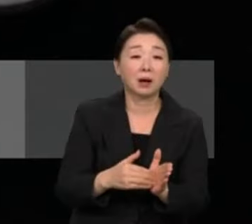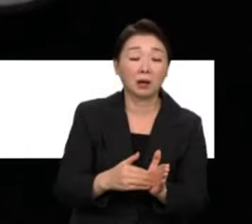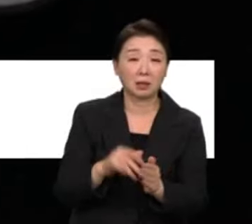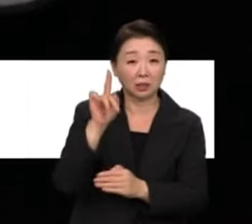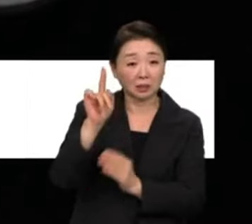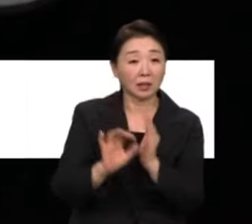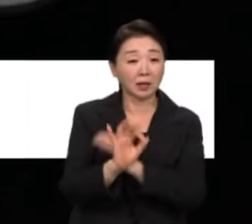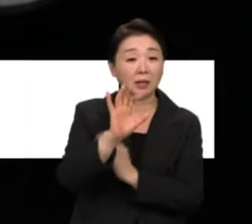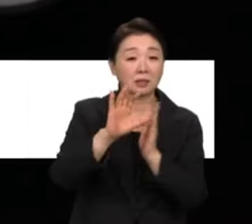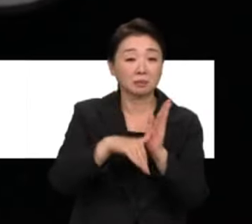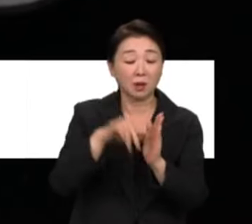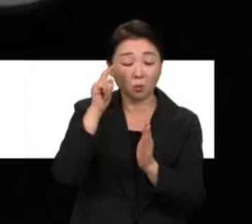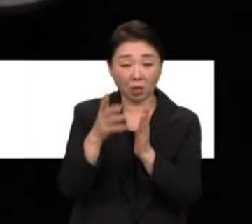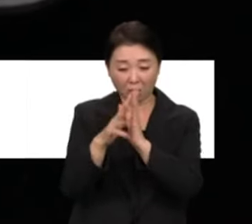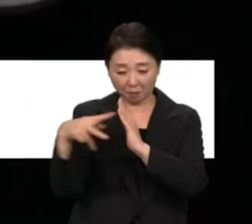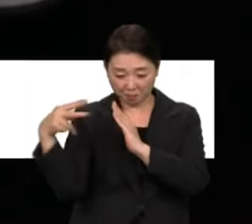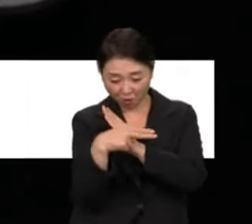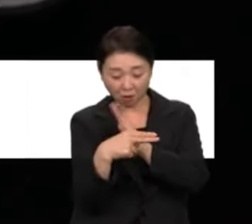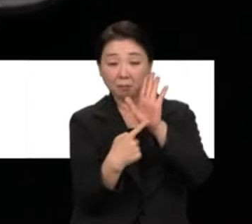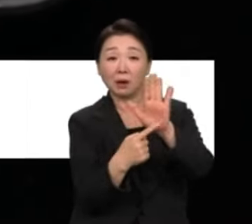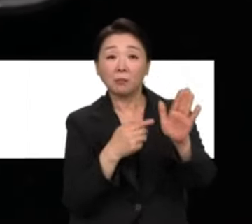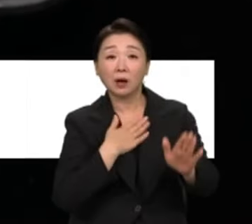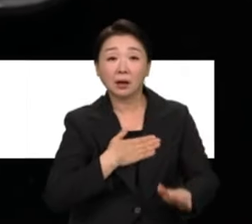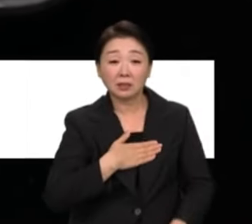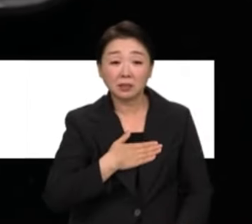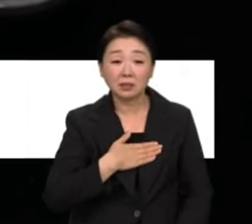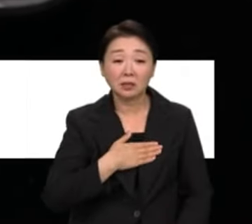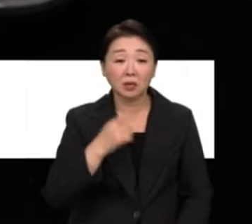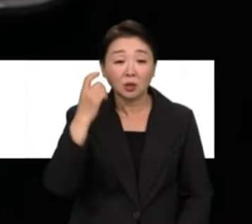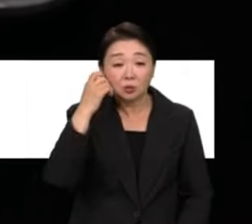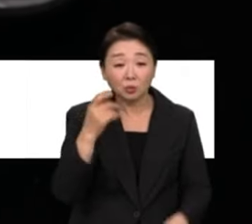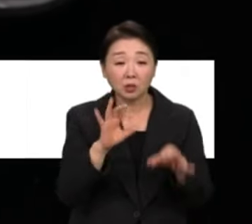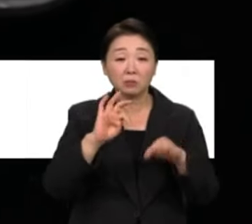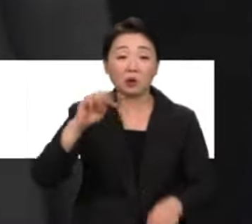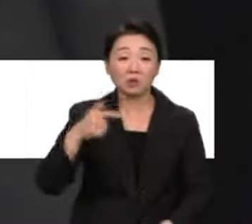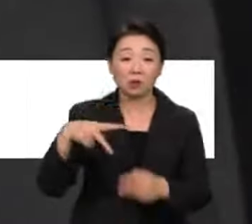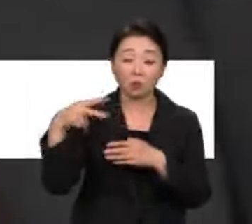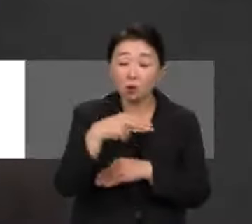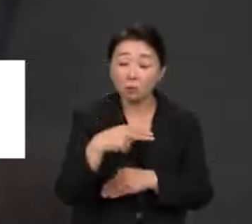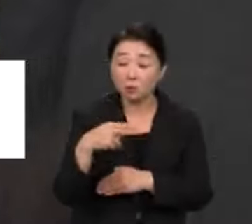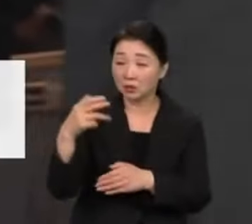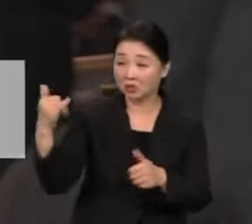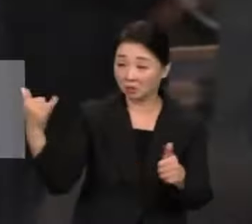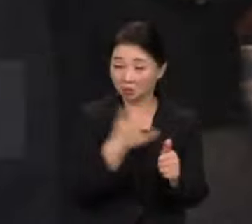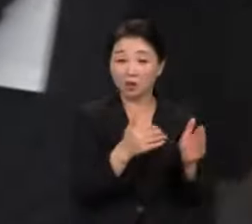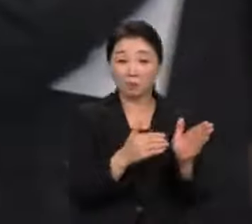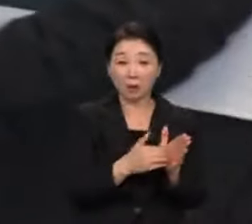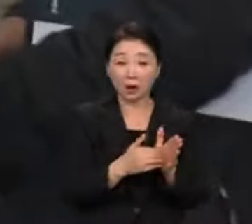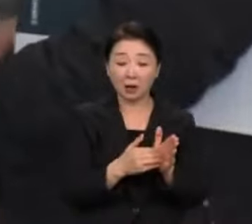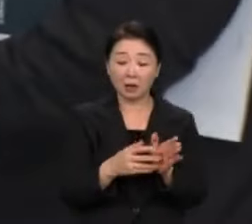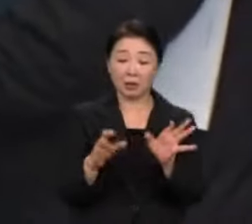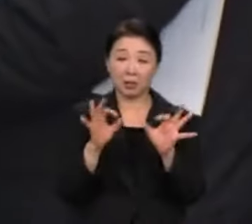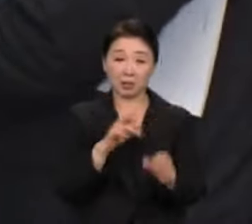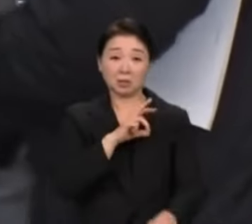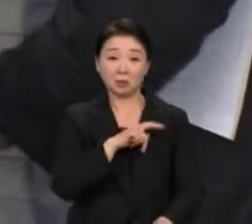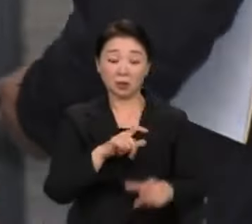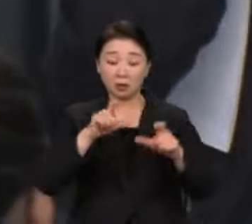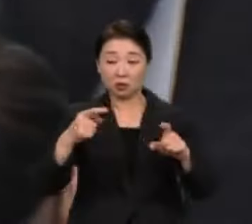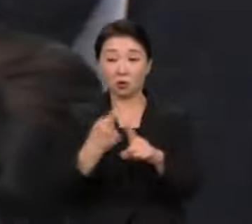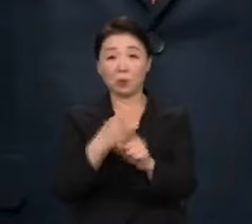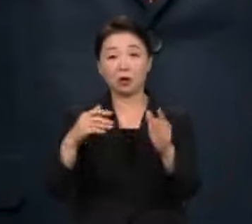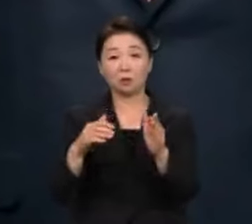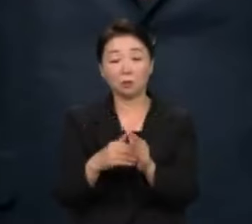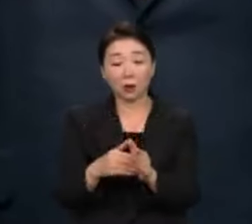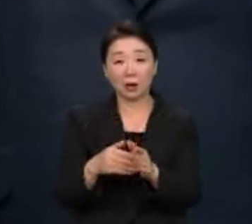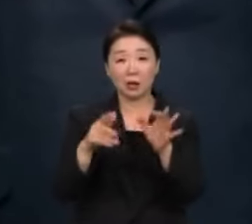아침에 그 컷오프 발표돼네 알겠습니다 김영수 컷오프 여사가 직접 전화왔어 이후 김전 의원은 지역구를 바꿔 김의